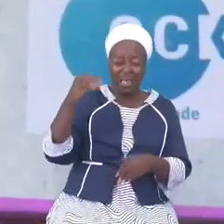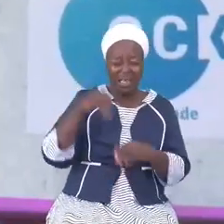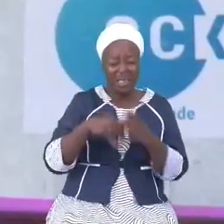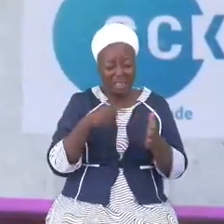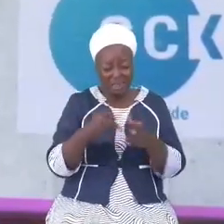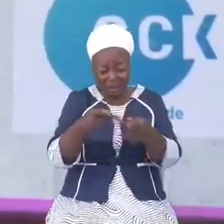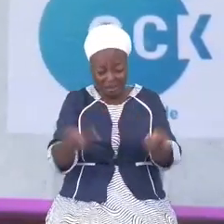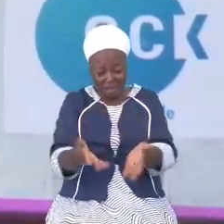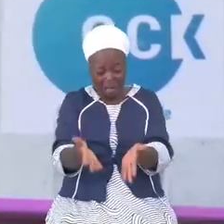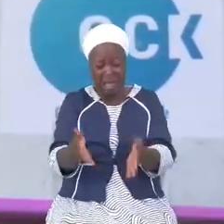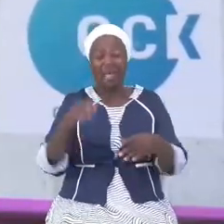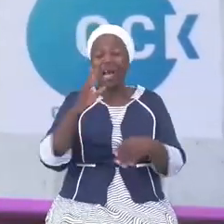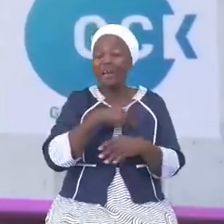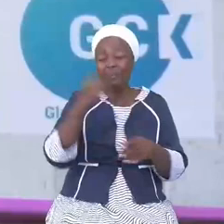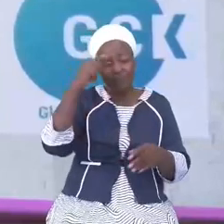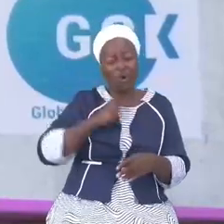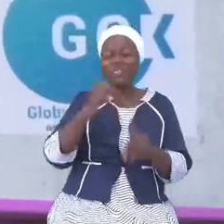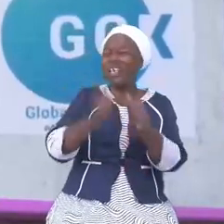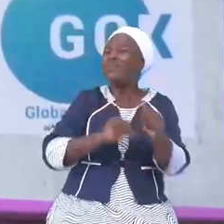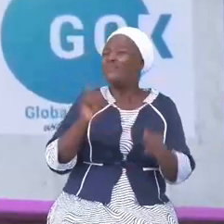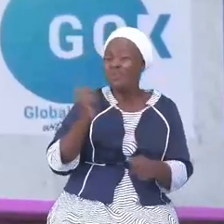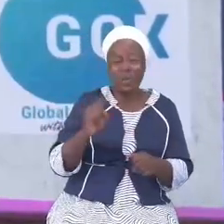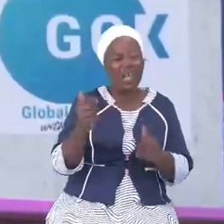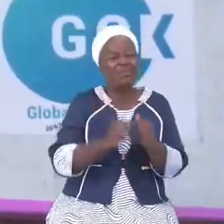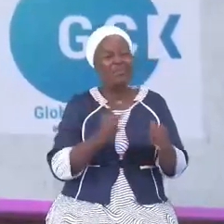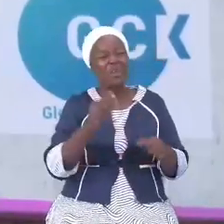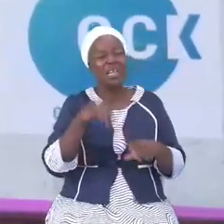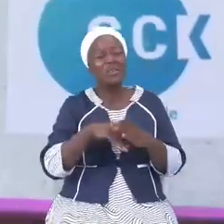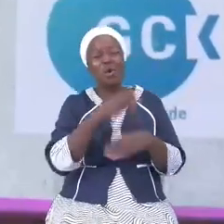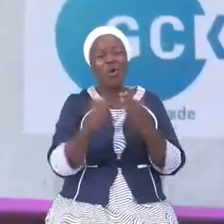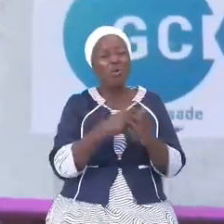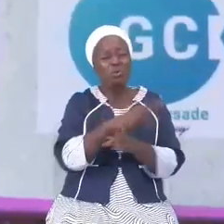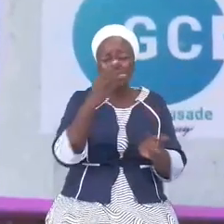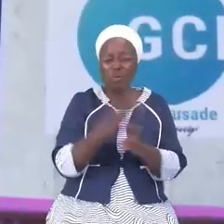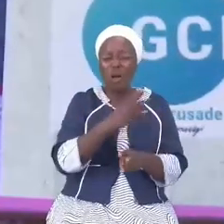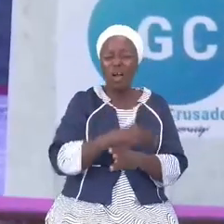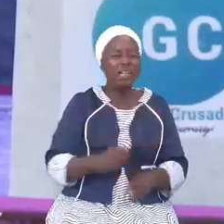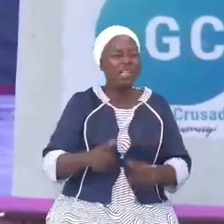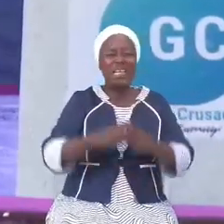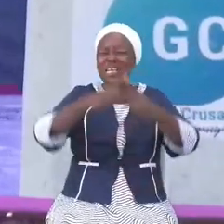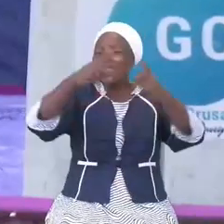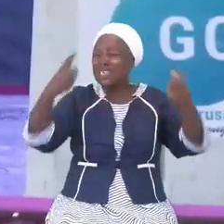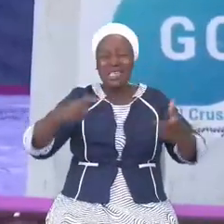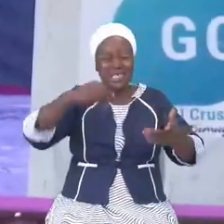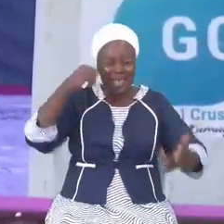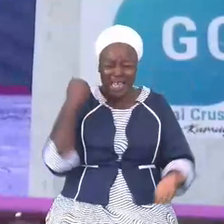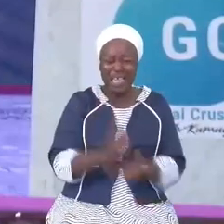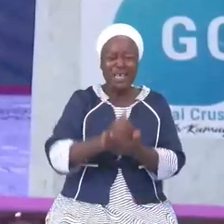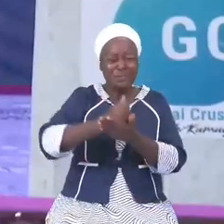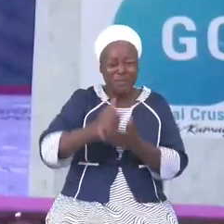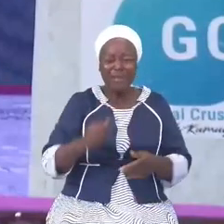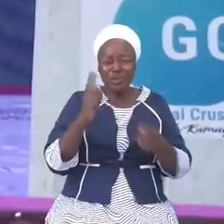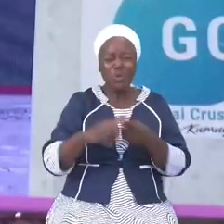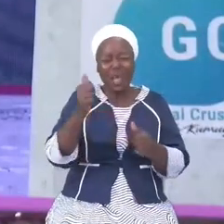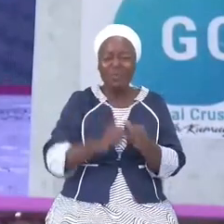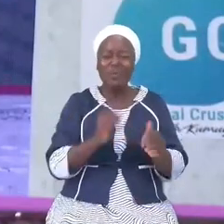nous, partout, partout dans le monde, qui est un amen résonnant pour toutes les prières